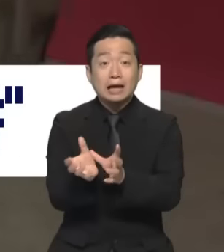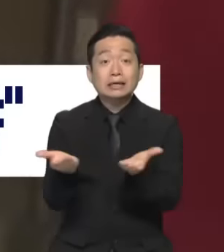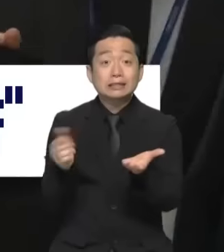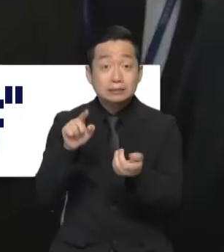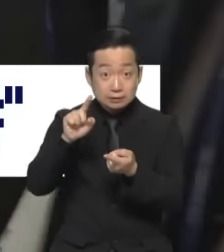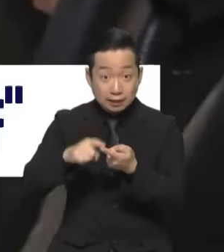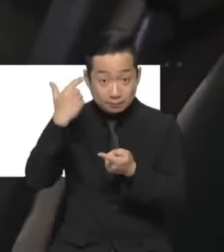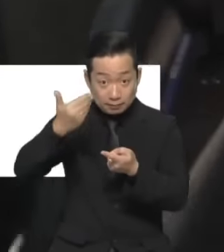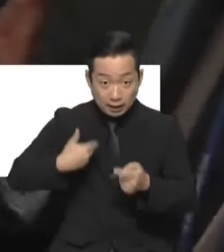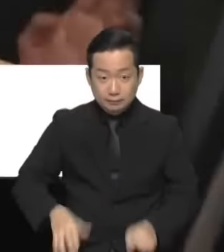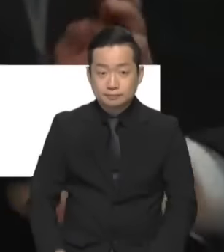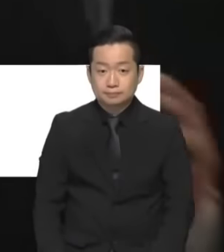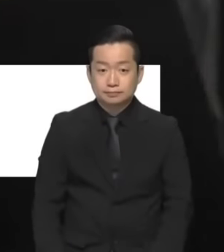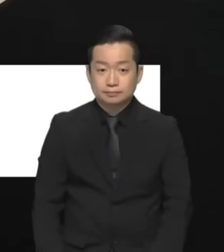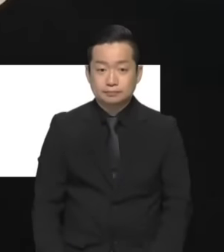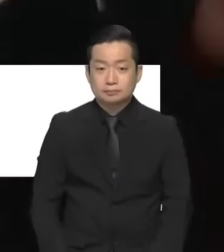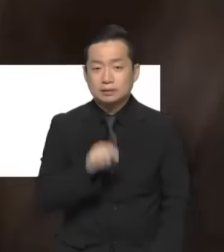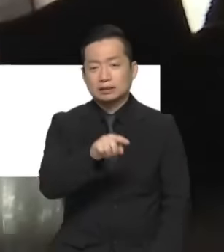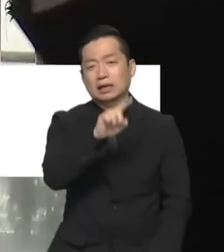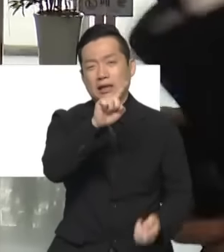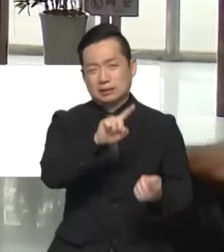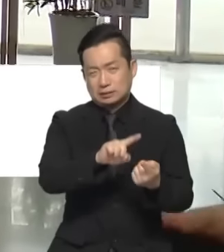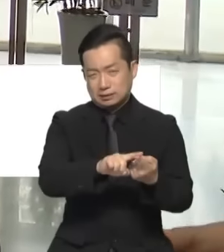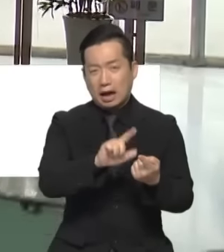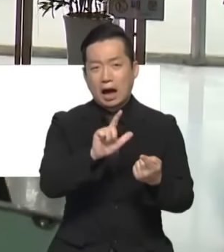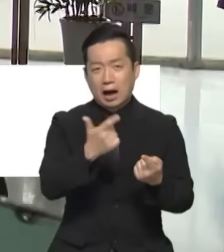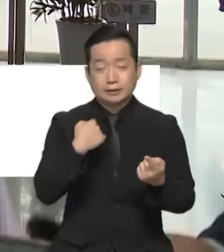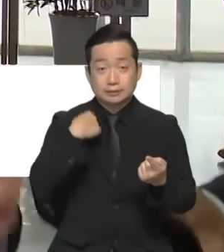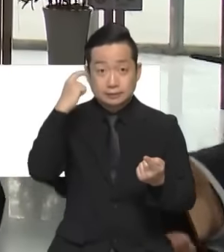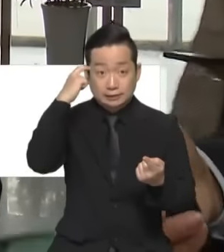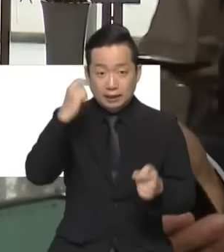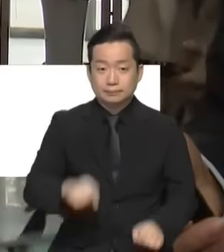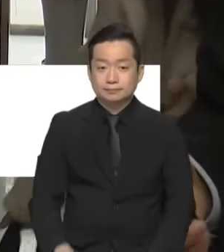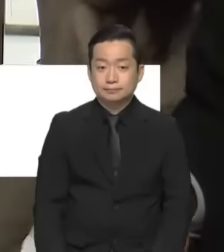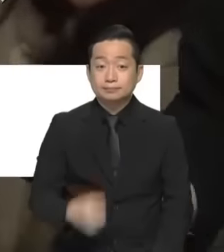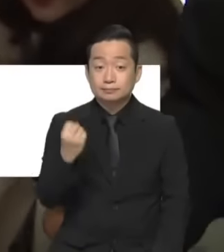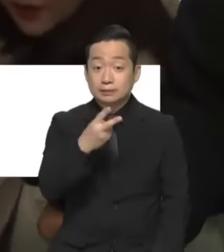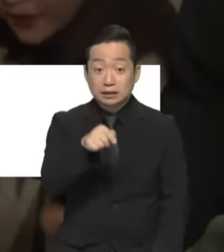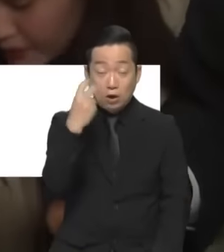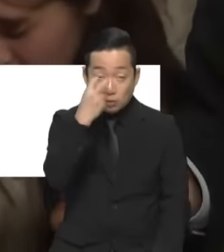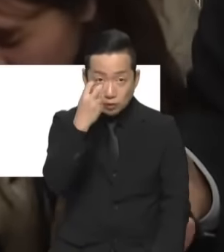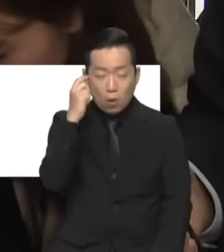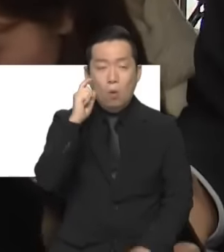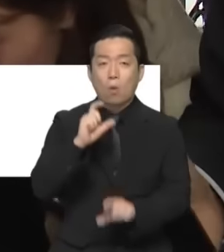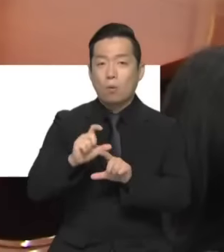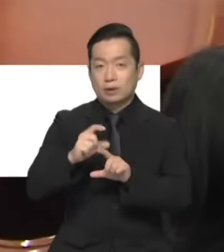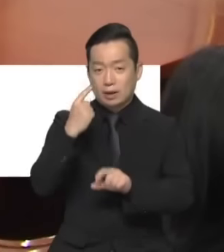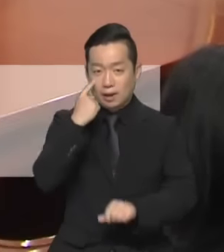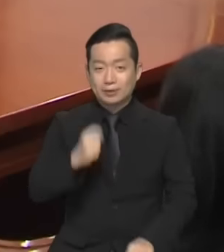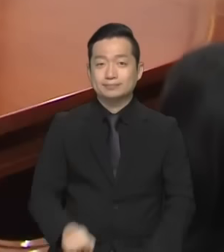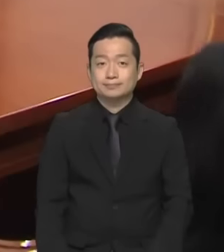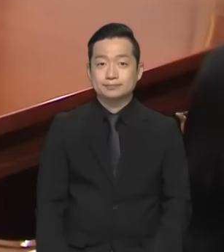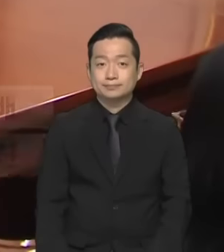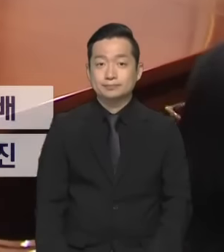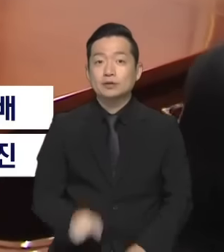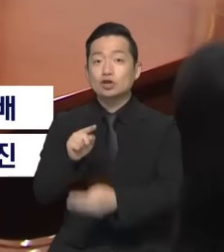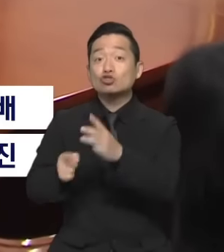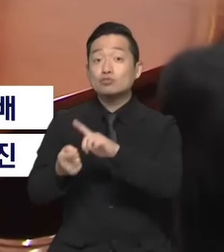말했습니다. 상이 아니다라고 저희는 생각을 하는데 다시 한번 검토를 하고 고민을 해보겠다.